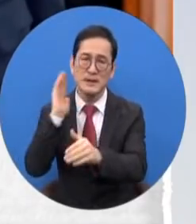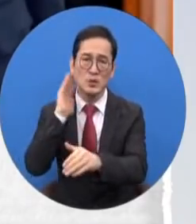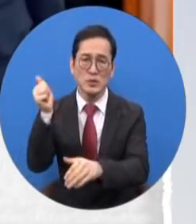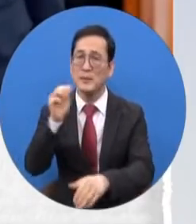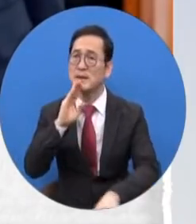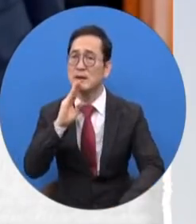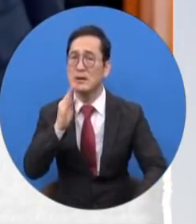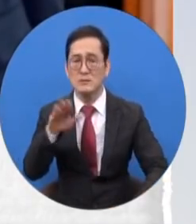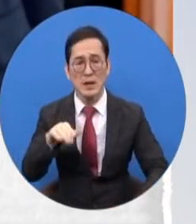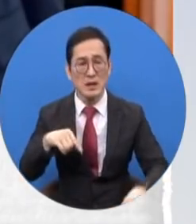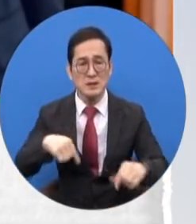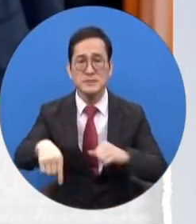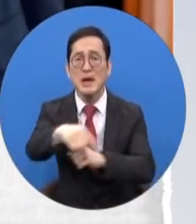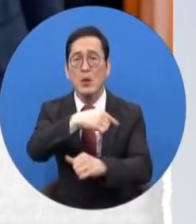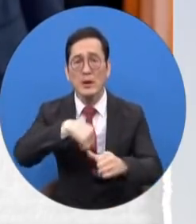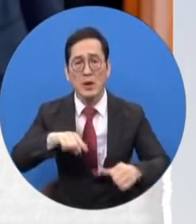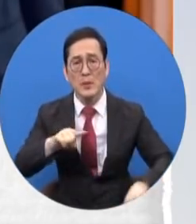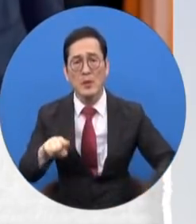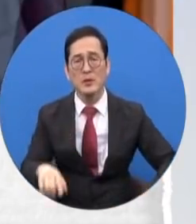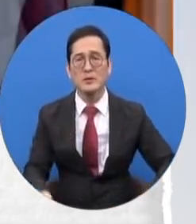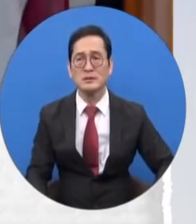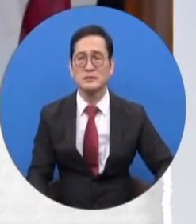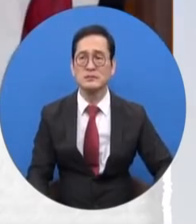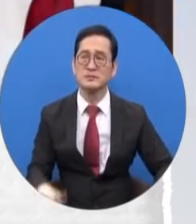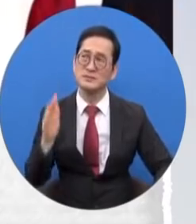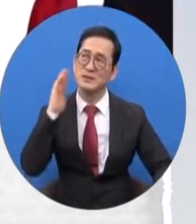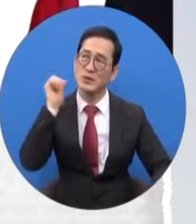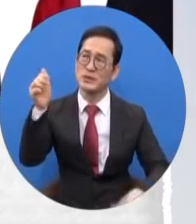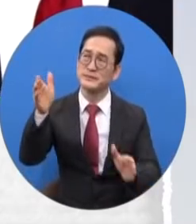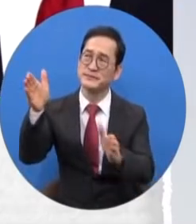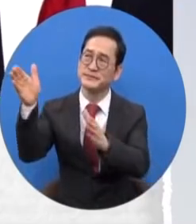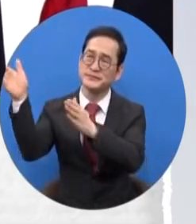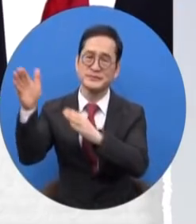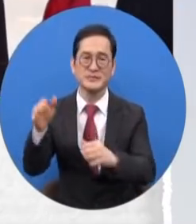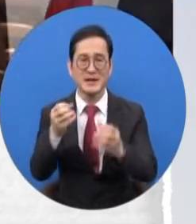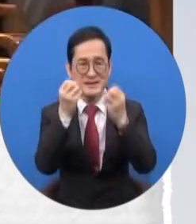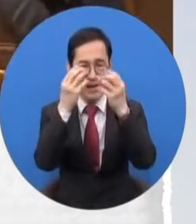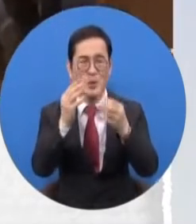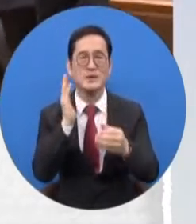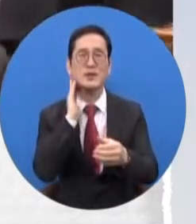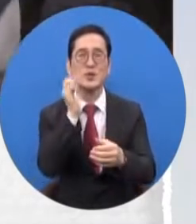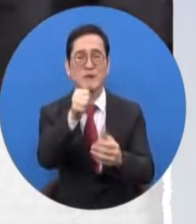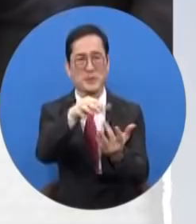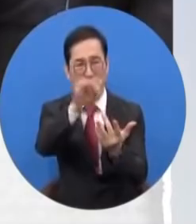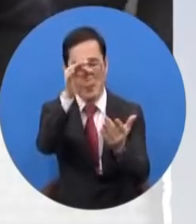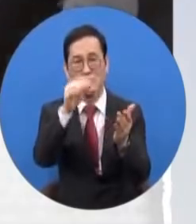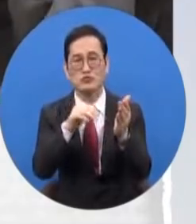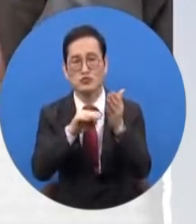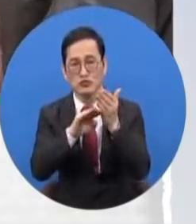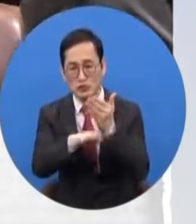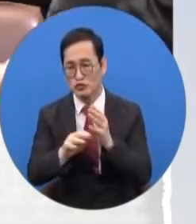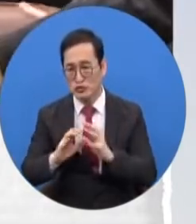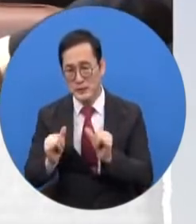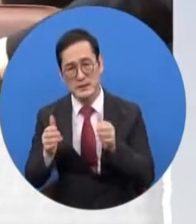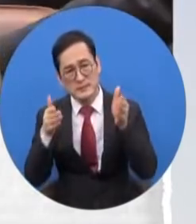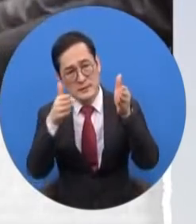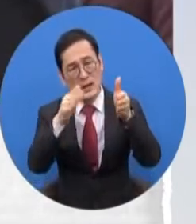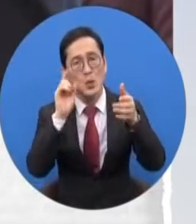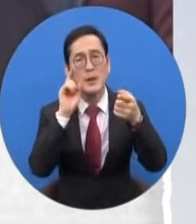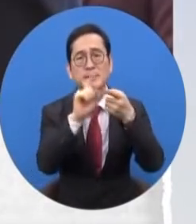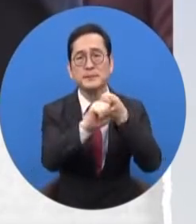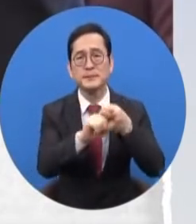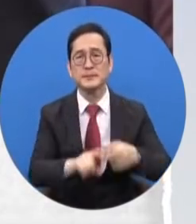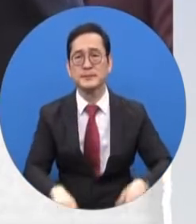이미 국민들은 새로운 권력에 대해서 새로운 지도자에 대해서 선택을 했어요. 예. 정치적으로는 아니라고 봅니다. 그러면